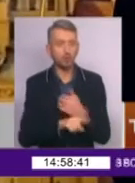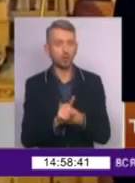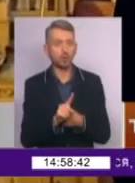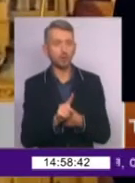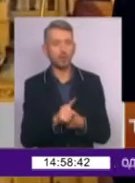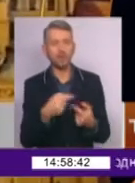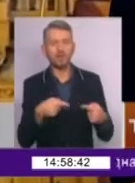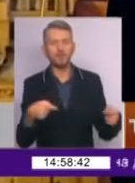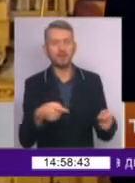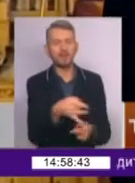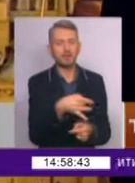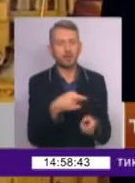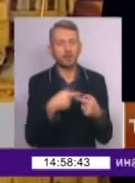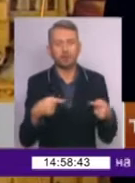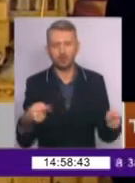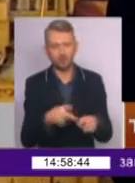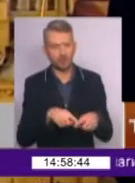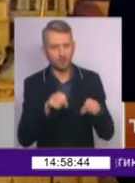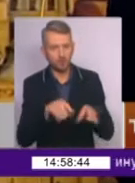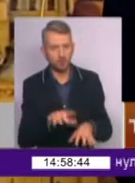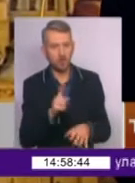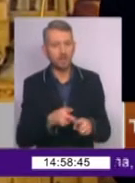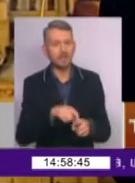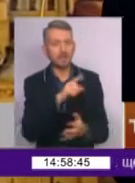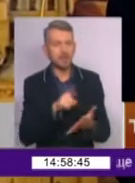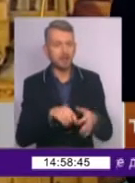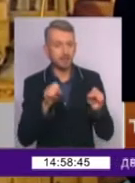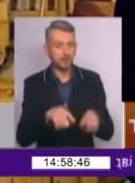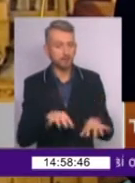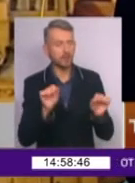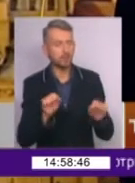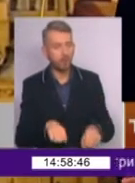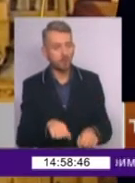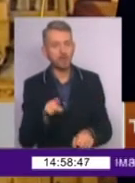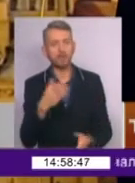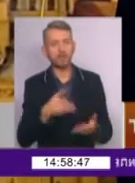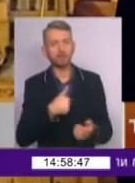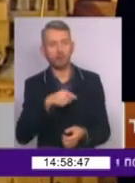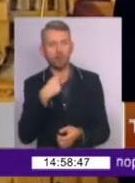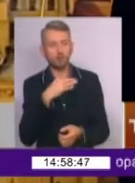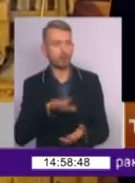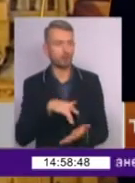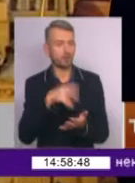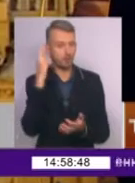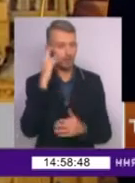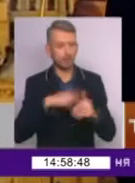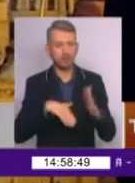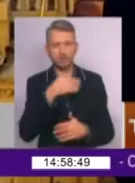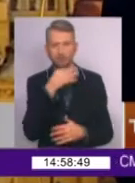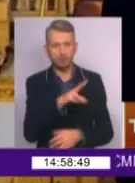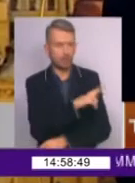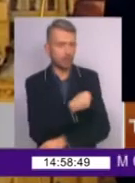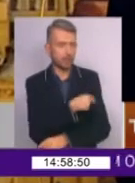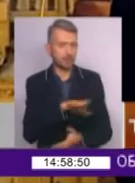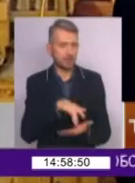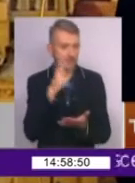в різних регіонах дуже по-різному це вирішують, але це питання вирішити можна. Навіть якщо ми говоримо про місто Київ, то практично в кожній поліклініці